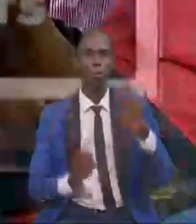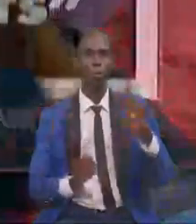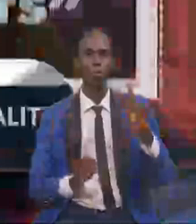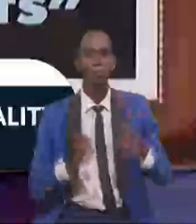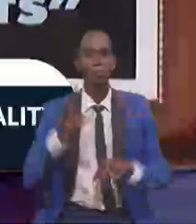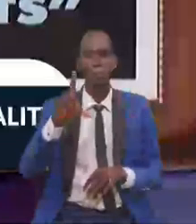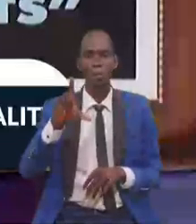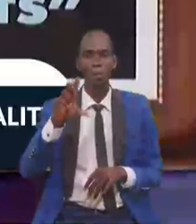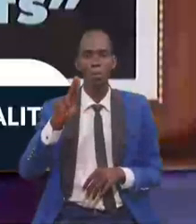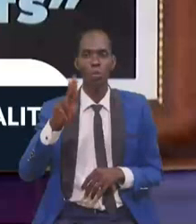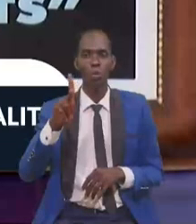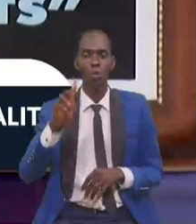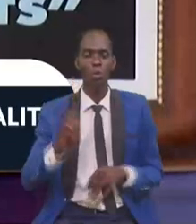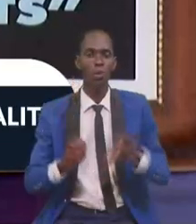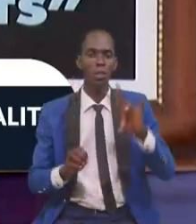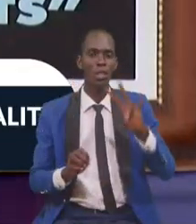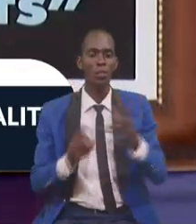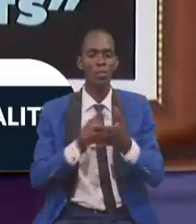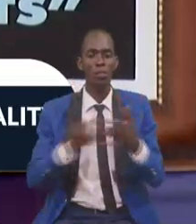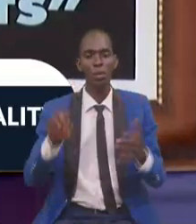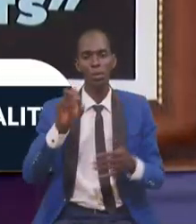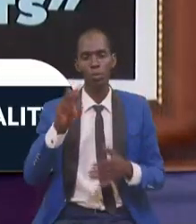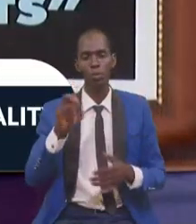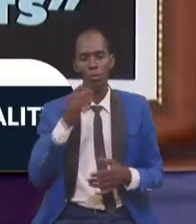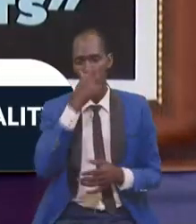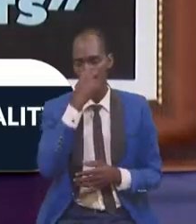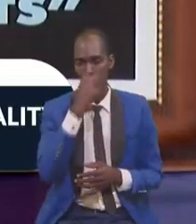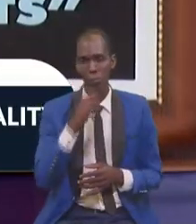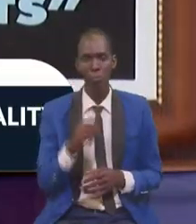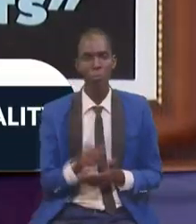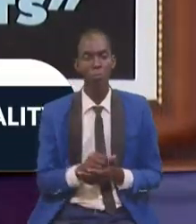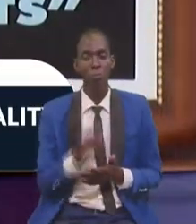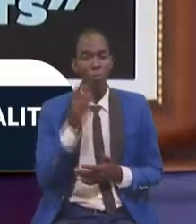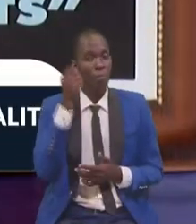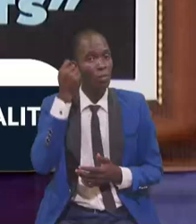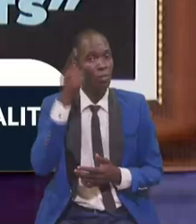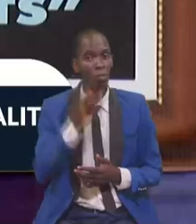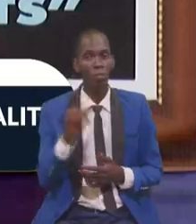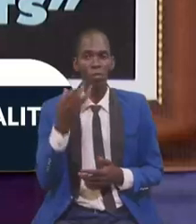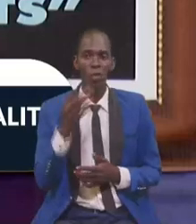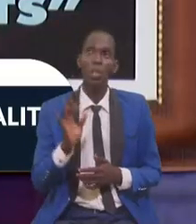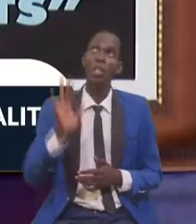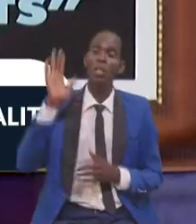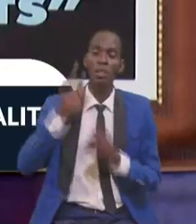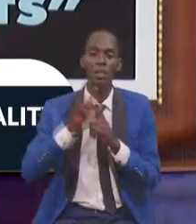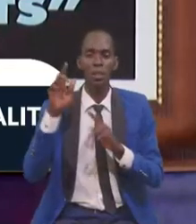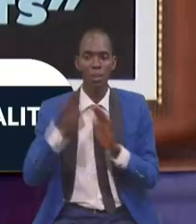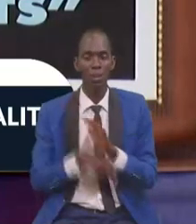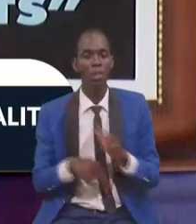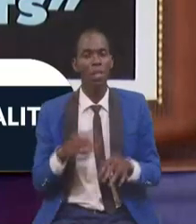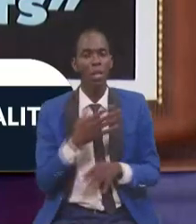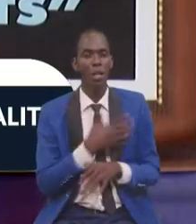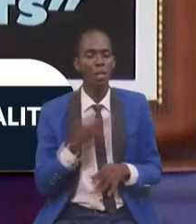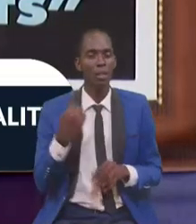Verset 12. Luc 7, verset 12. La perception de sa grandeur et